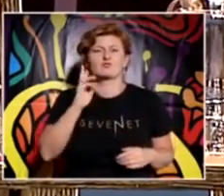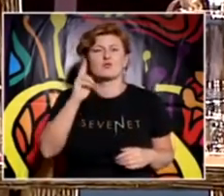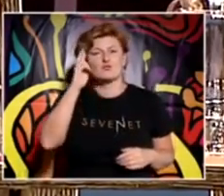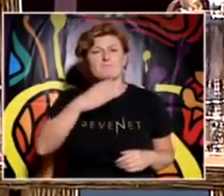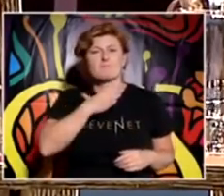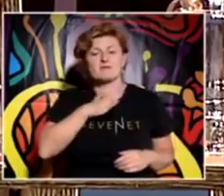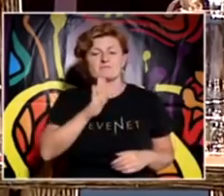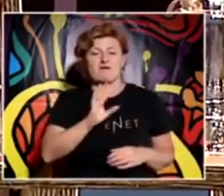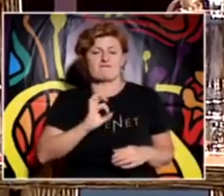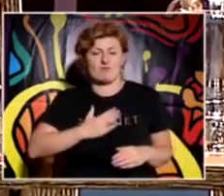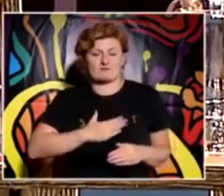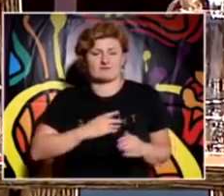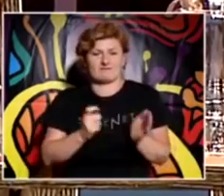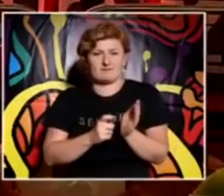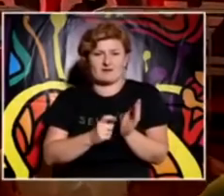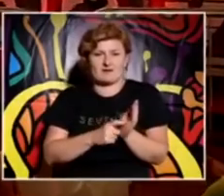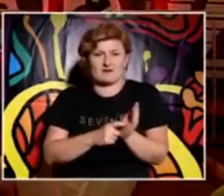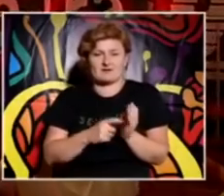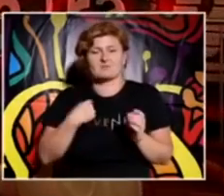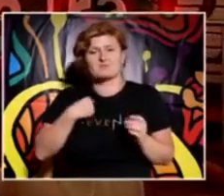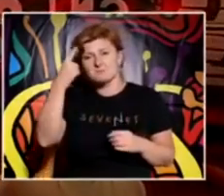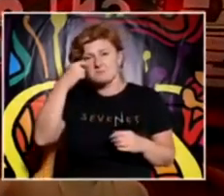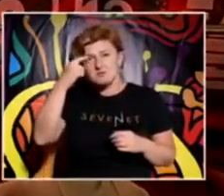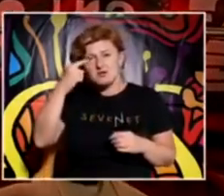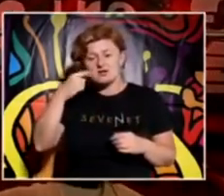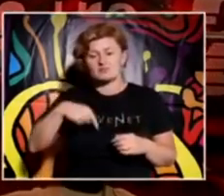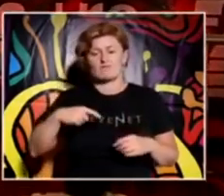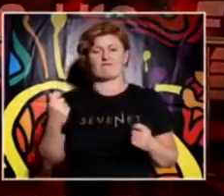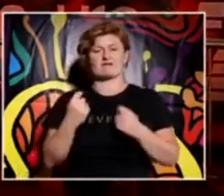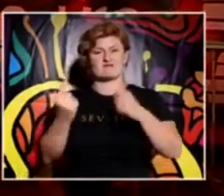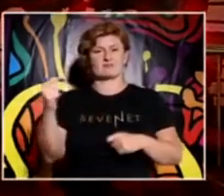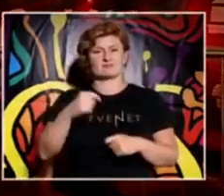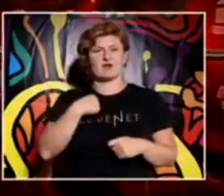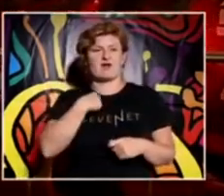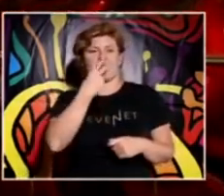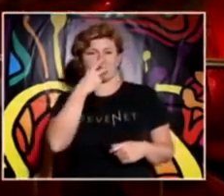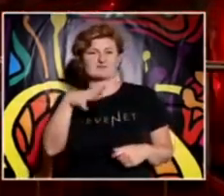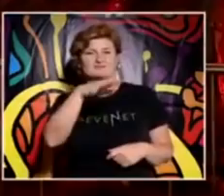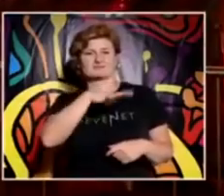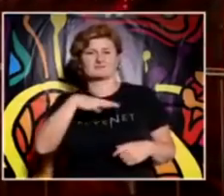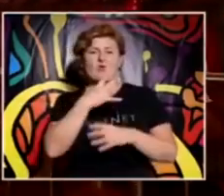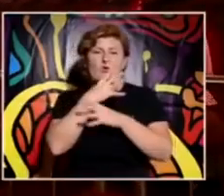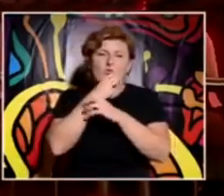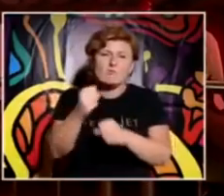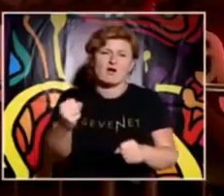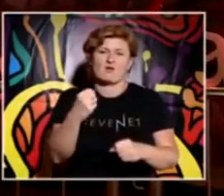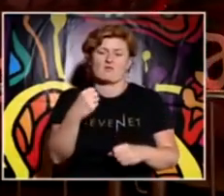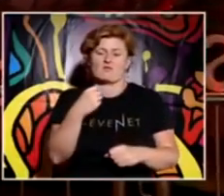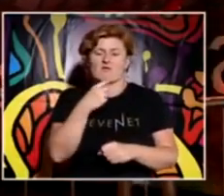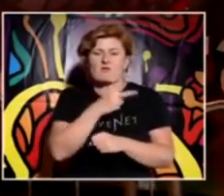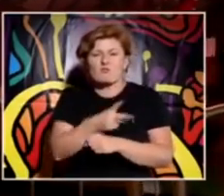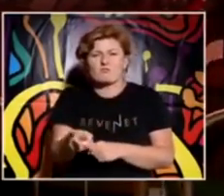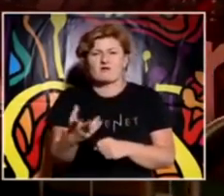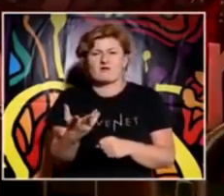swoje wymagania. No, myśleliśmy na przykład nad Woodstockiem, no ale tak jak widzimy wszyscy, upał. Na Woodstocku by wytrzymał,